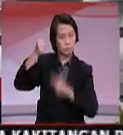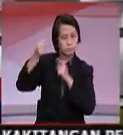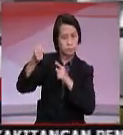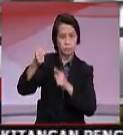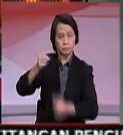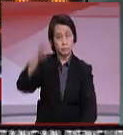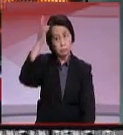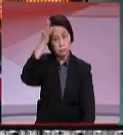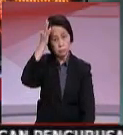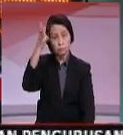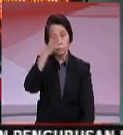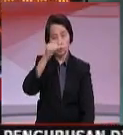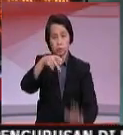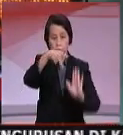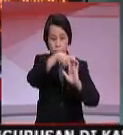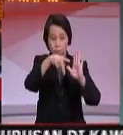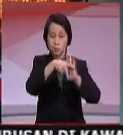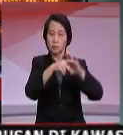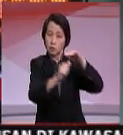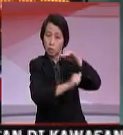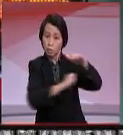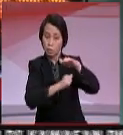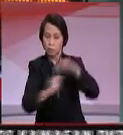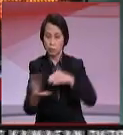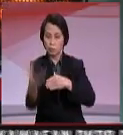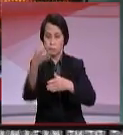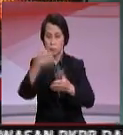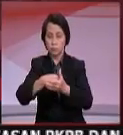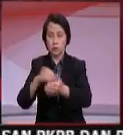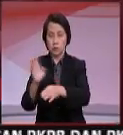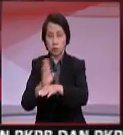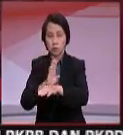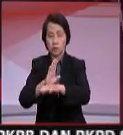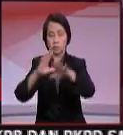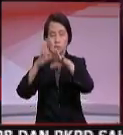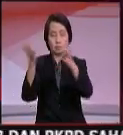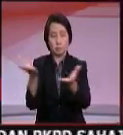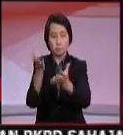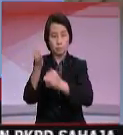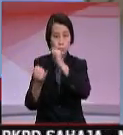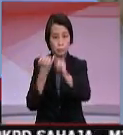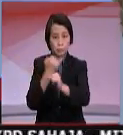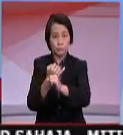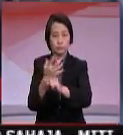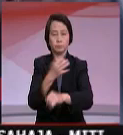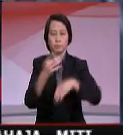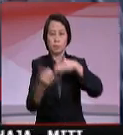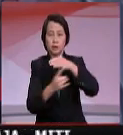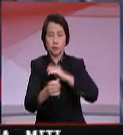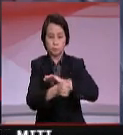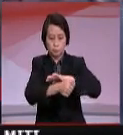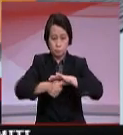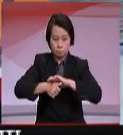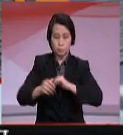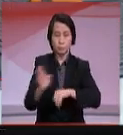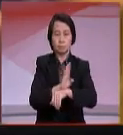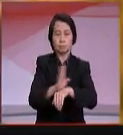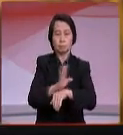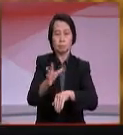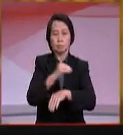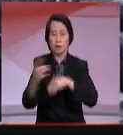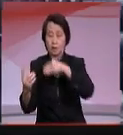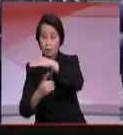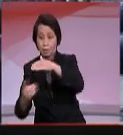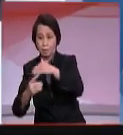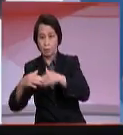kepada falsafah dan peraturan asas melibatkan perdagangan antarabangsa. Justru dasar perlindungan perdagangan dan